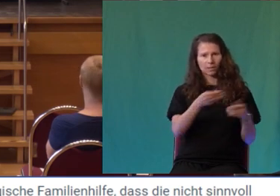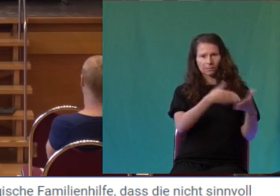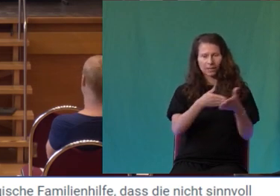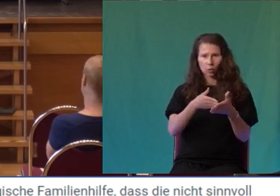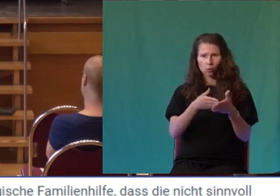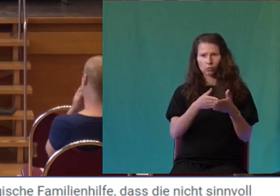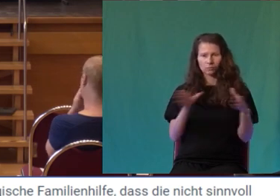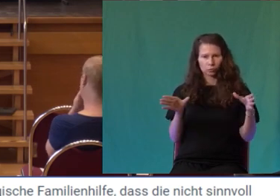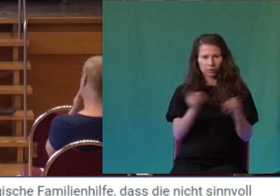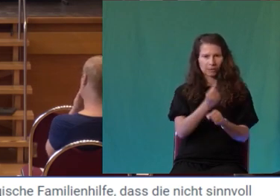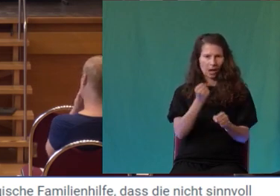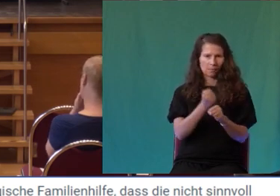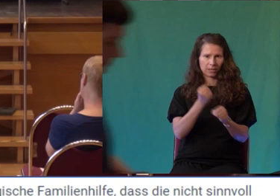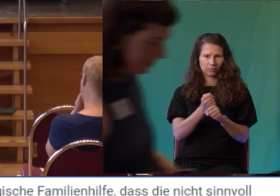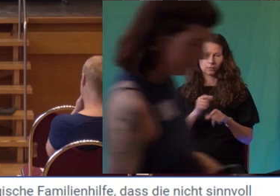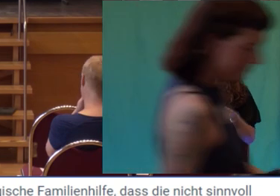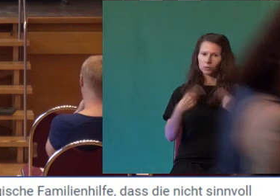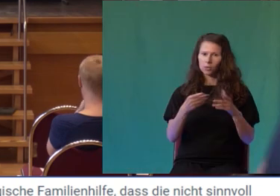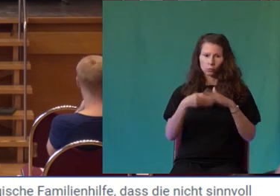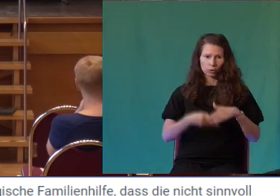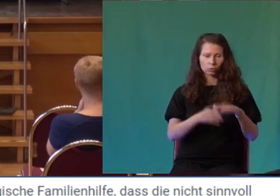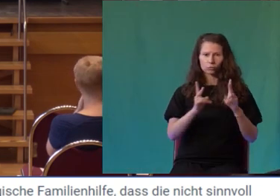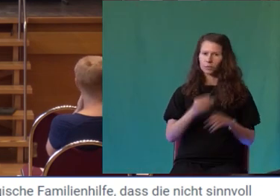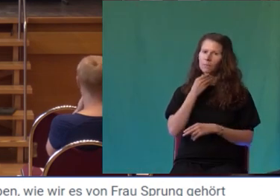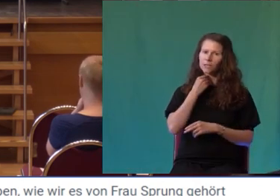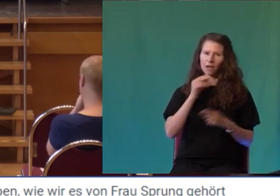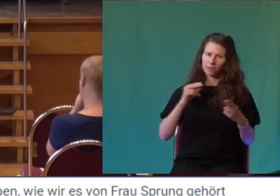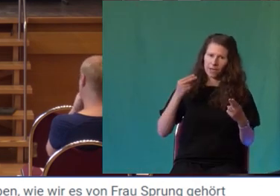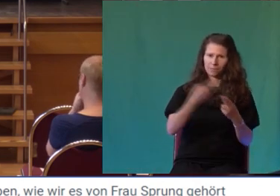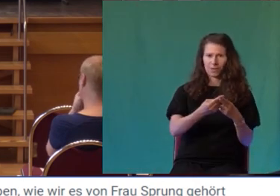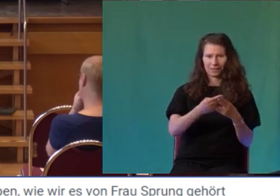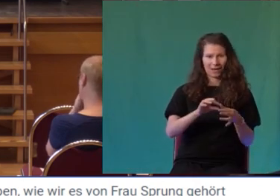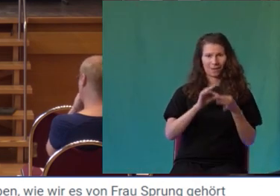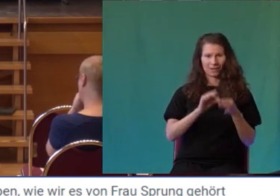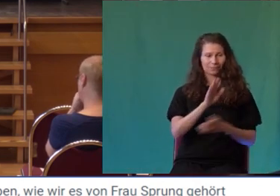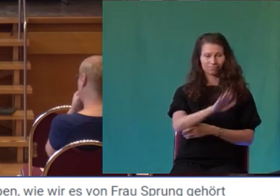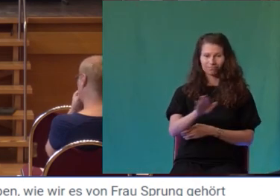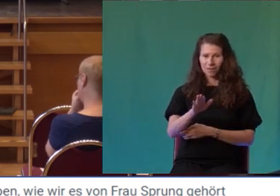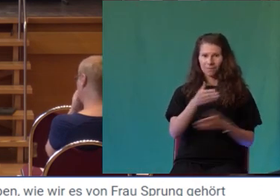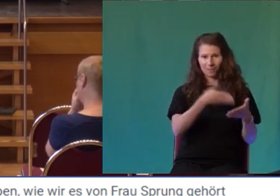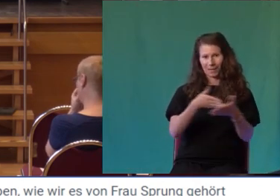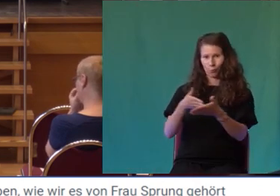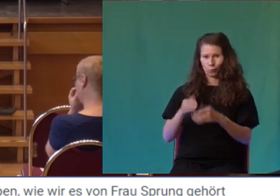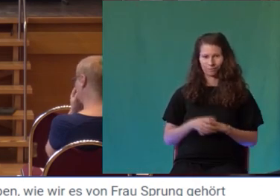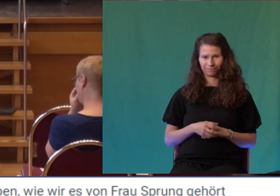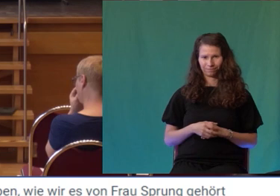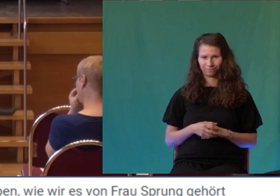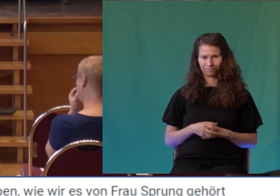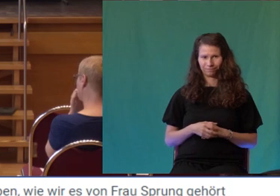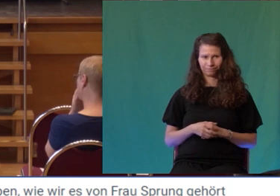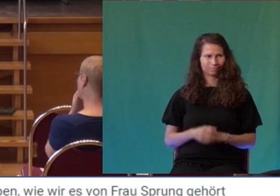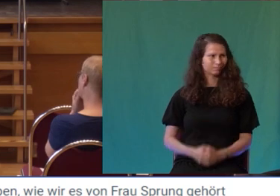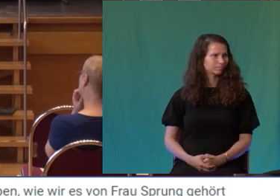Unterstützung wirklich bedarfsgerecht auf die jeweilige Behinderung da Leistungsberechtigten abgestimmt ist